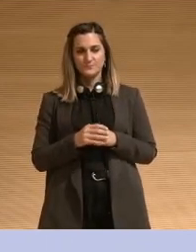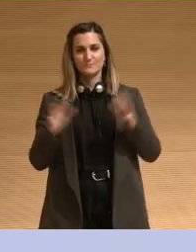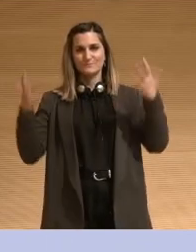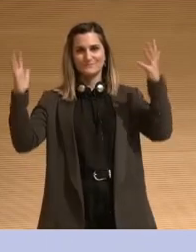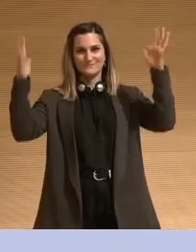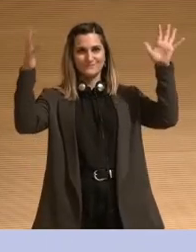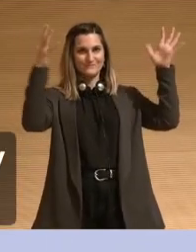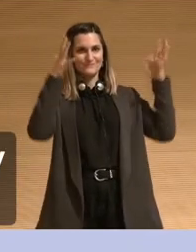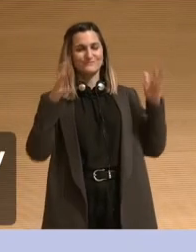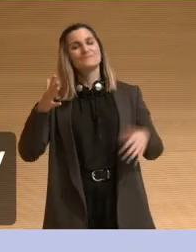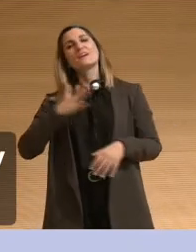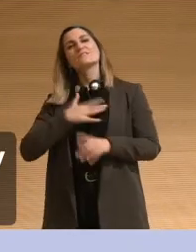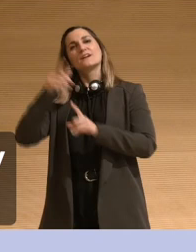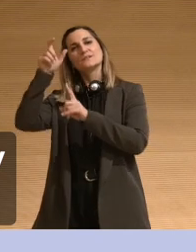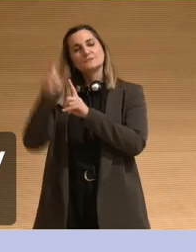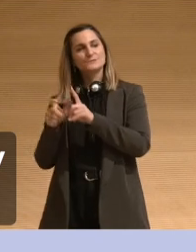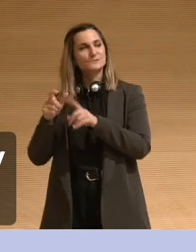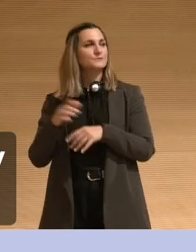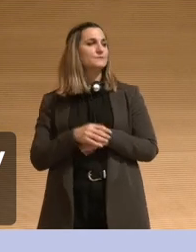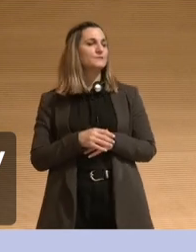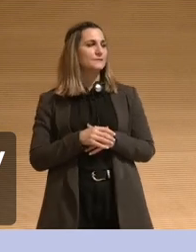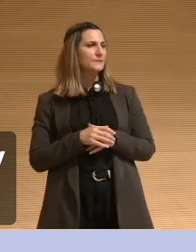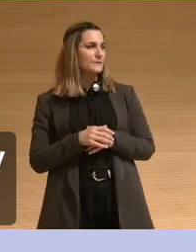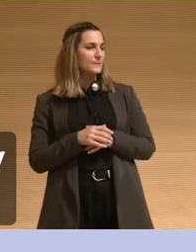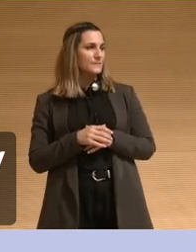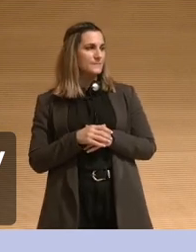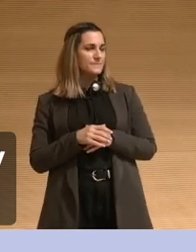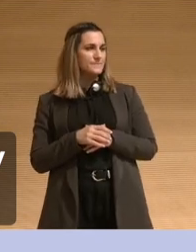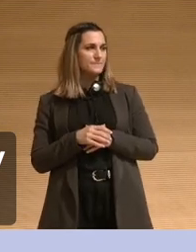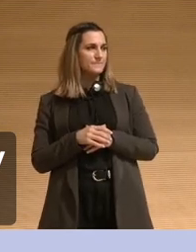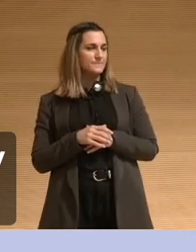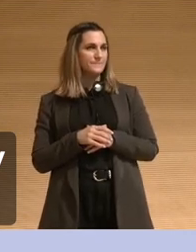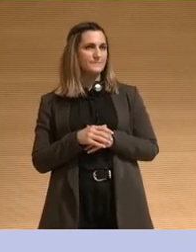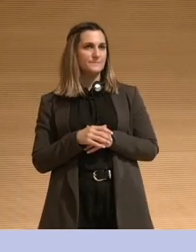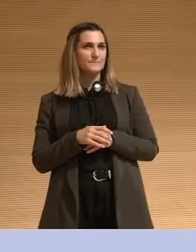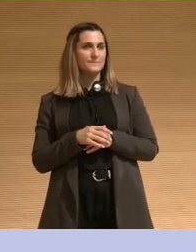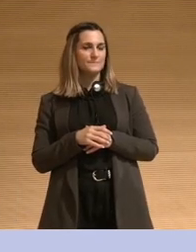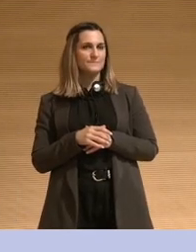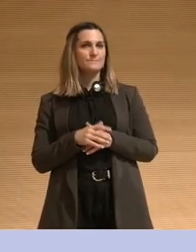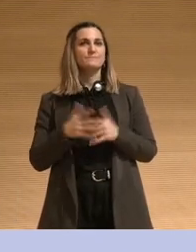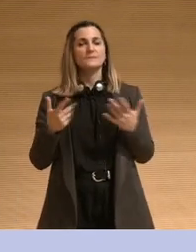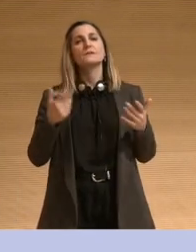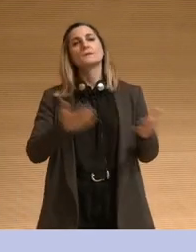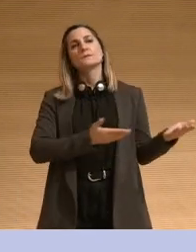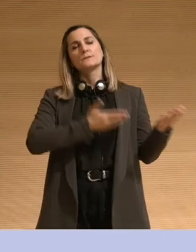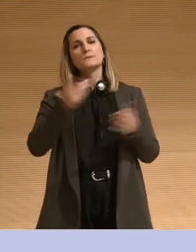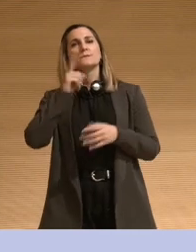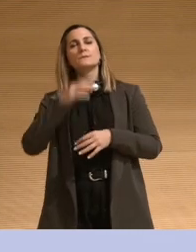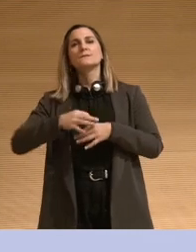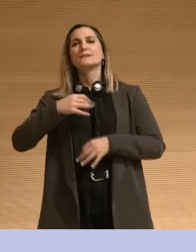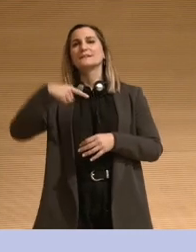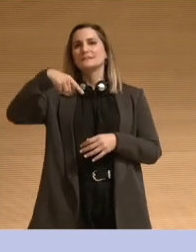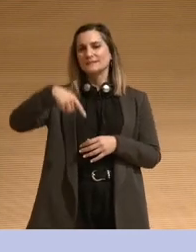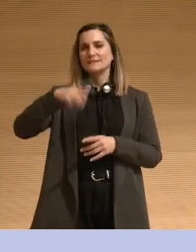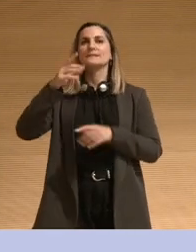Ευχαριστούμε πολύ τον κύριο Τρίκα, ο οποίος μας παρέσυρε ακόμα και εμένα και δεν κοίταξε όσο έπρεπε το χρόνο. Και ο λόγος τώρα στην κυρία Τσενέ, που είναι